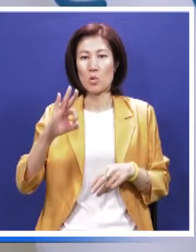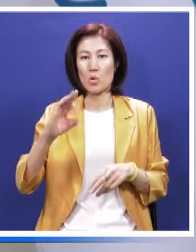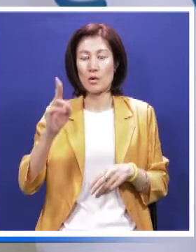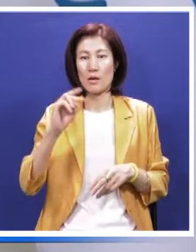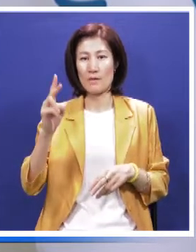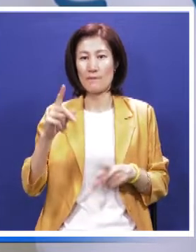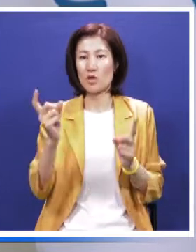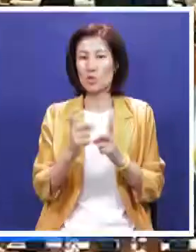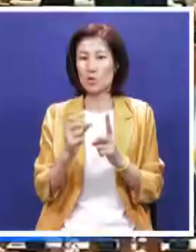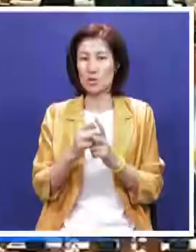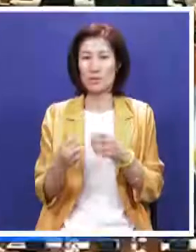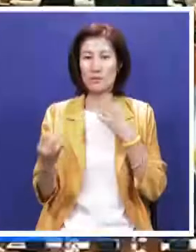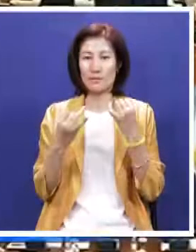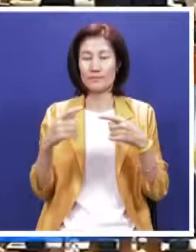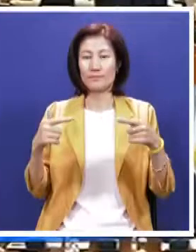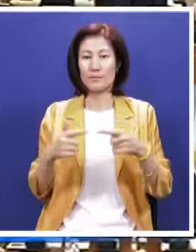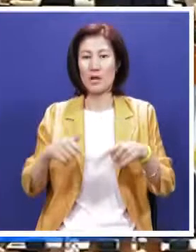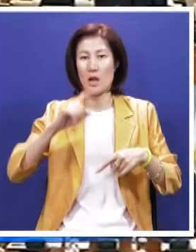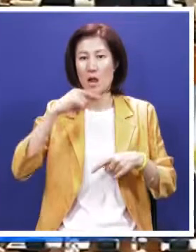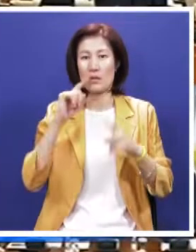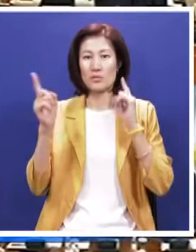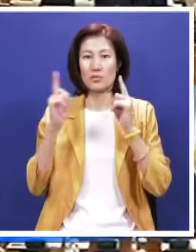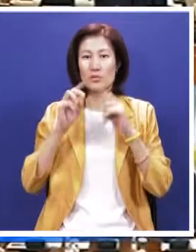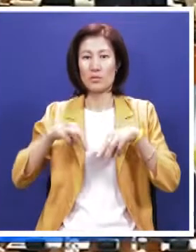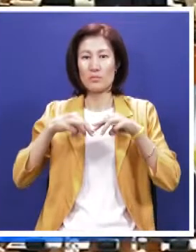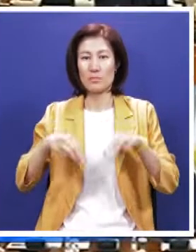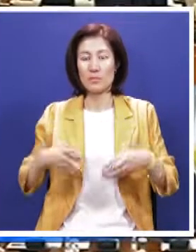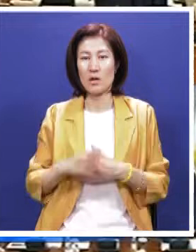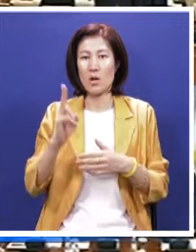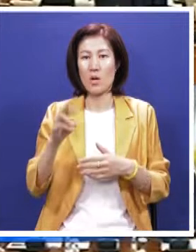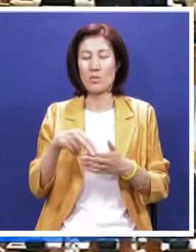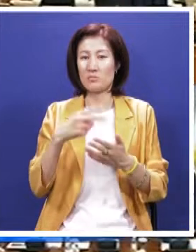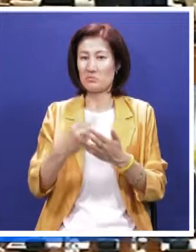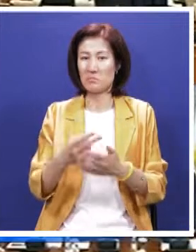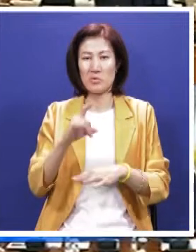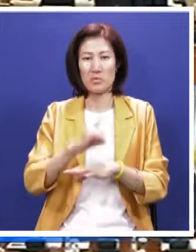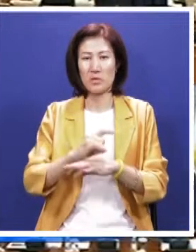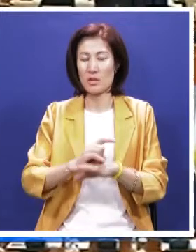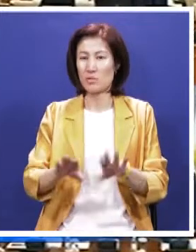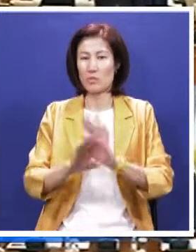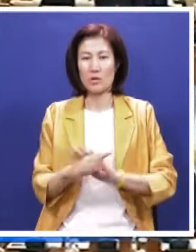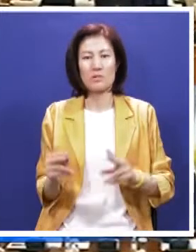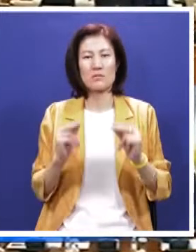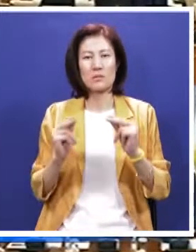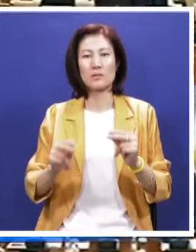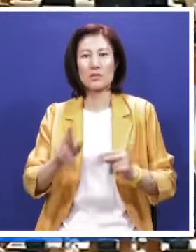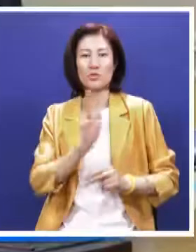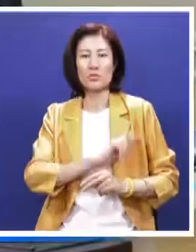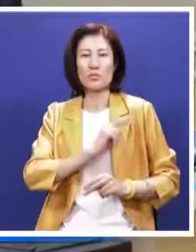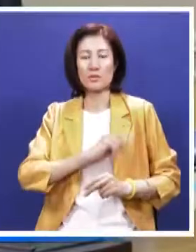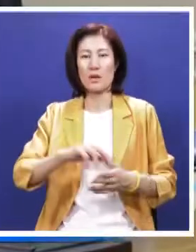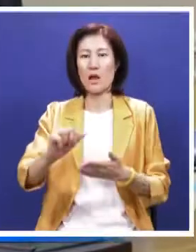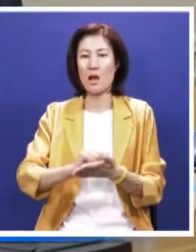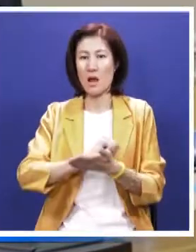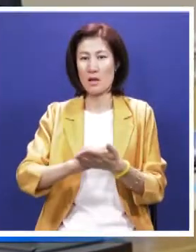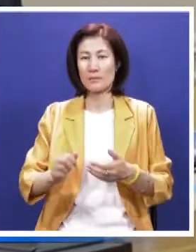пайымы болып отыр. Дәлірек айтсақ, жиында мемлекет басшысы көз бояушылыққа жол бермеуіміз қажет деп дөп айтты. Сонымен қатар қағаз бастылық